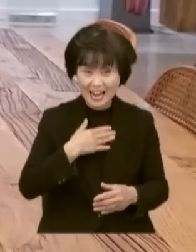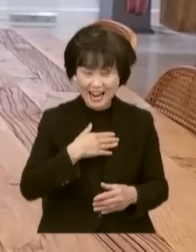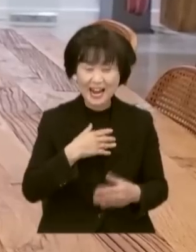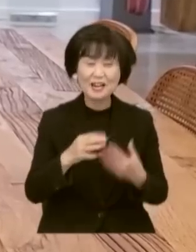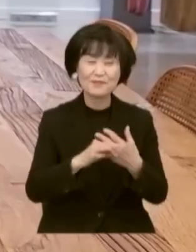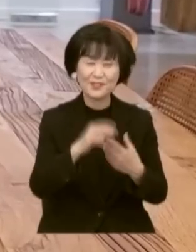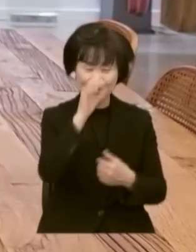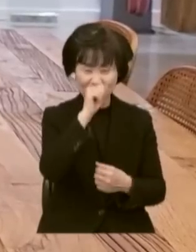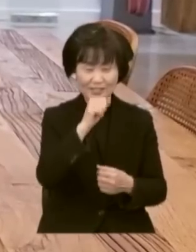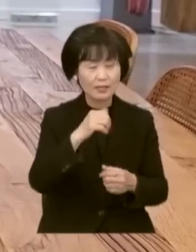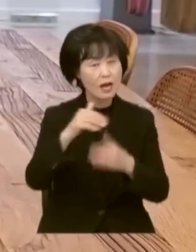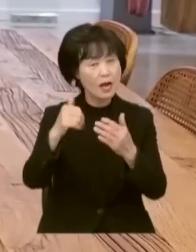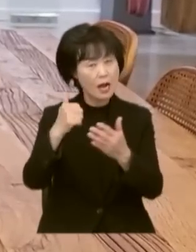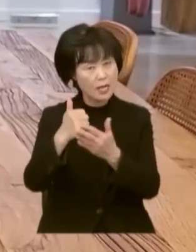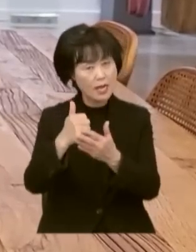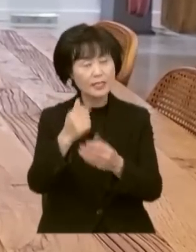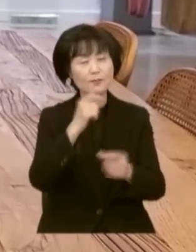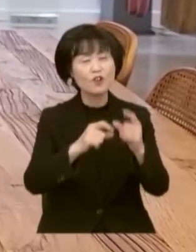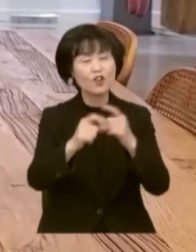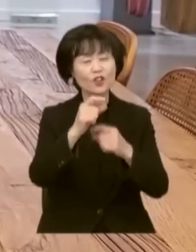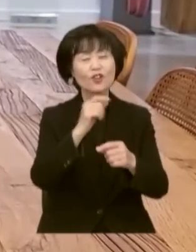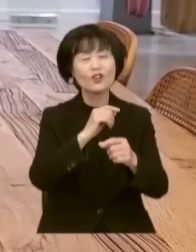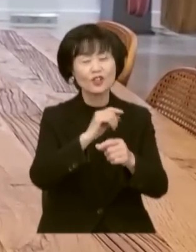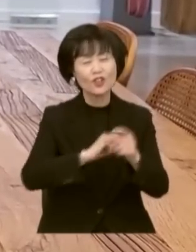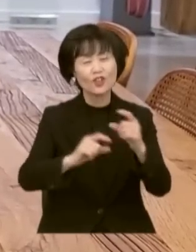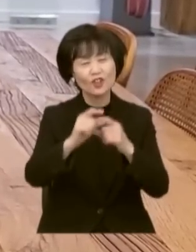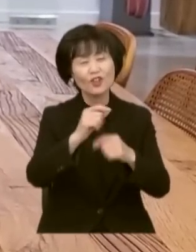알아주셨으면 좋겠고 하나님은 너무 잘 아실 것 같고